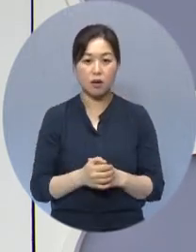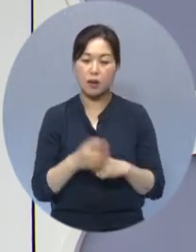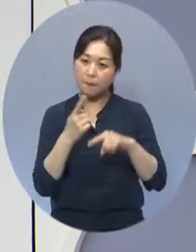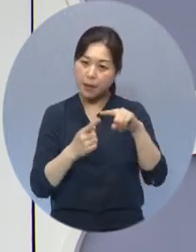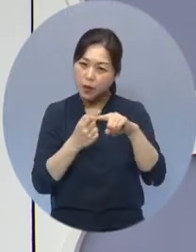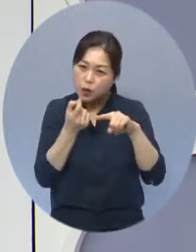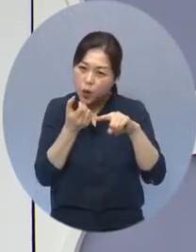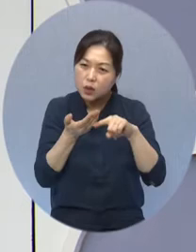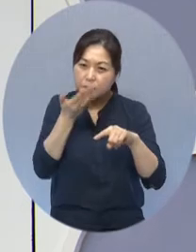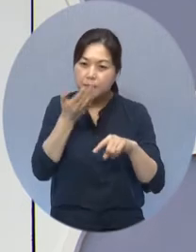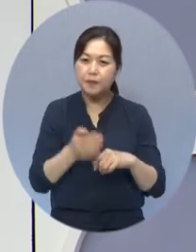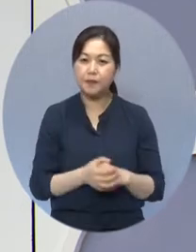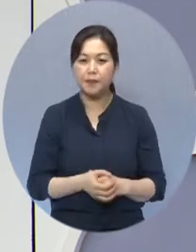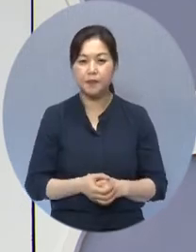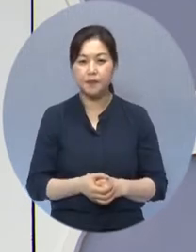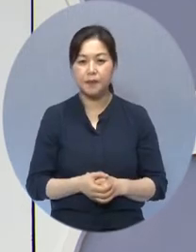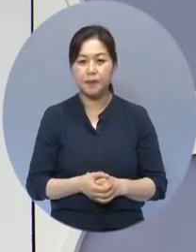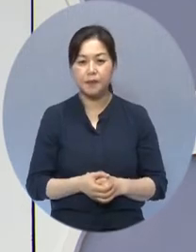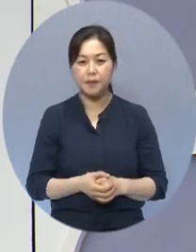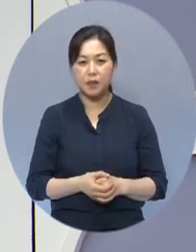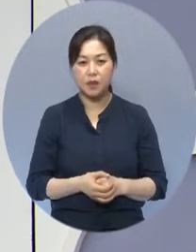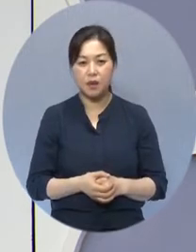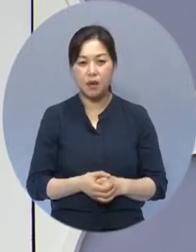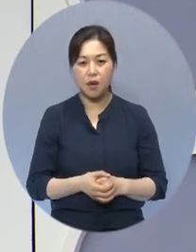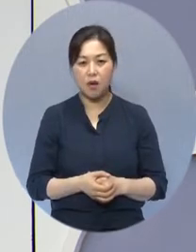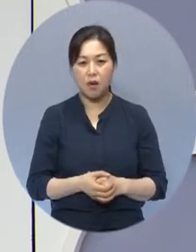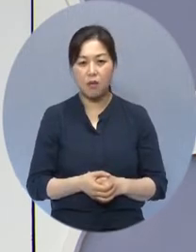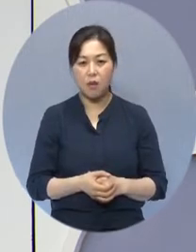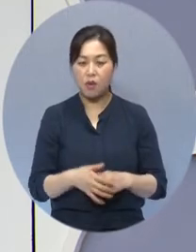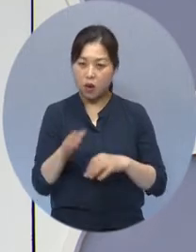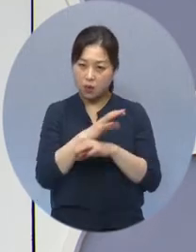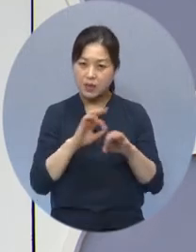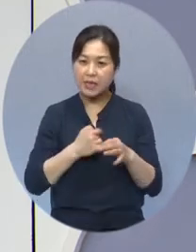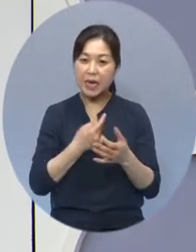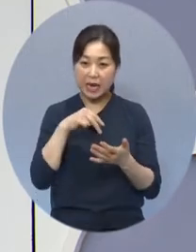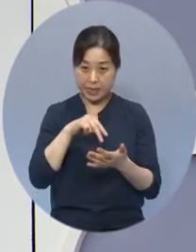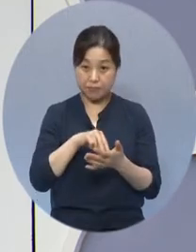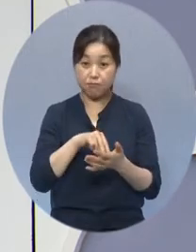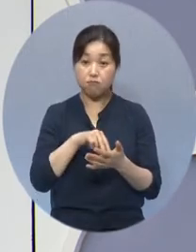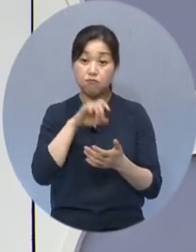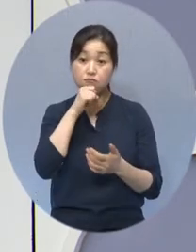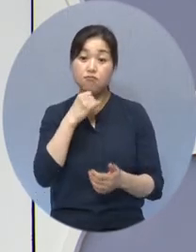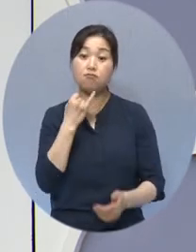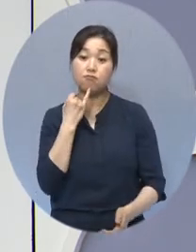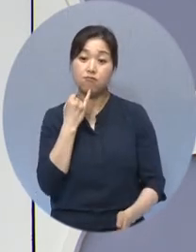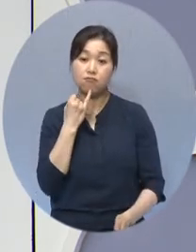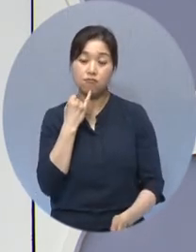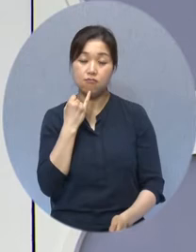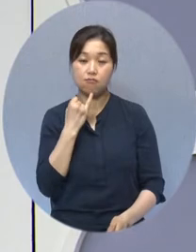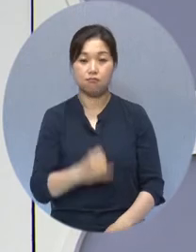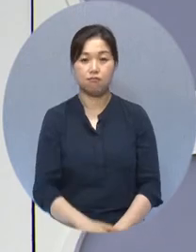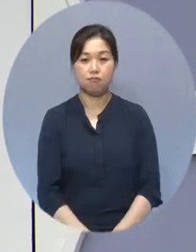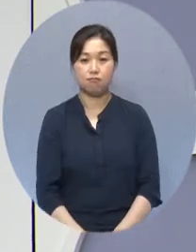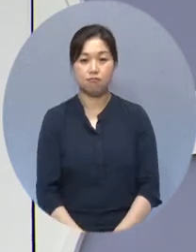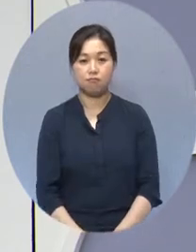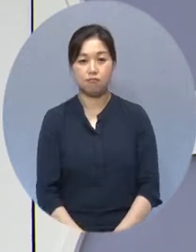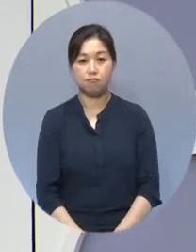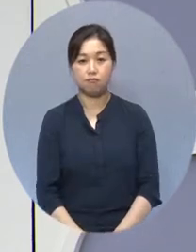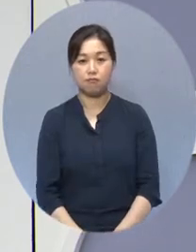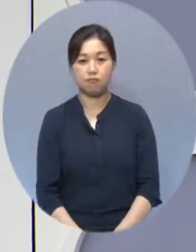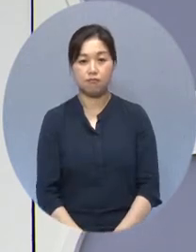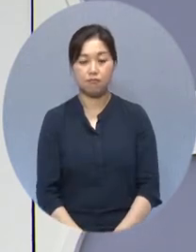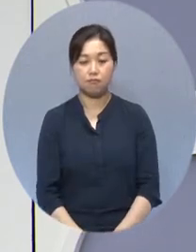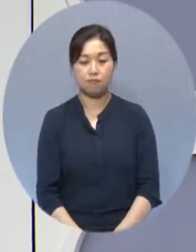넘죠. 절반 넘네요. 네. 그래서 경제 자립도가 막 그래도 괜찮은 편이다. 네. 지금 그렇게 말씀을 드릴 수 있겠고요.